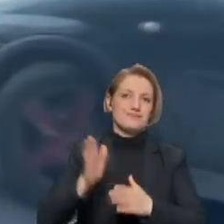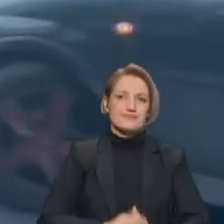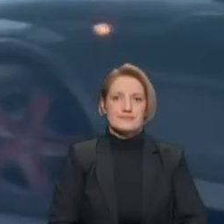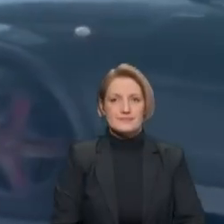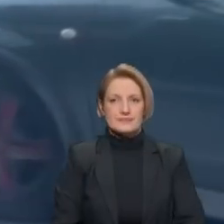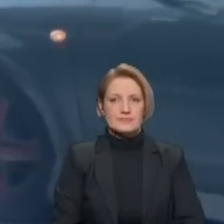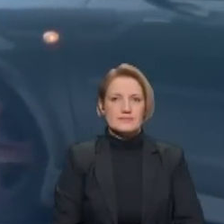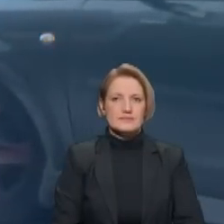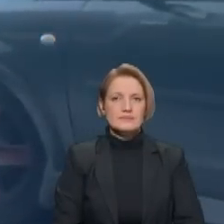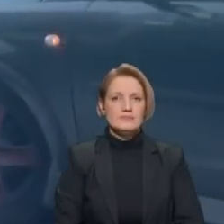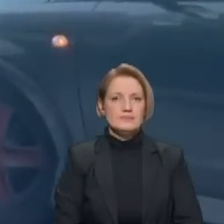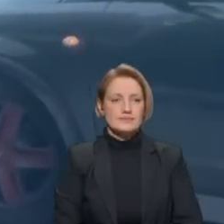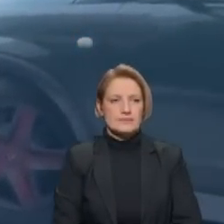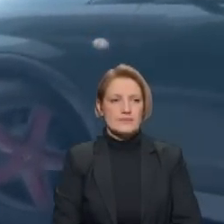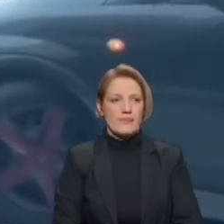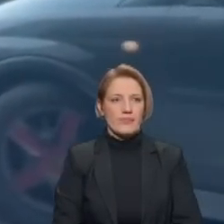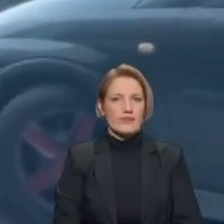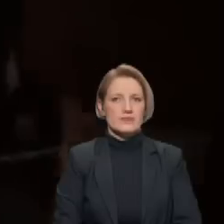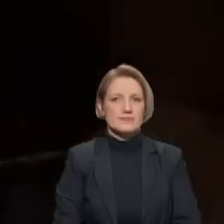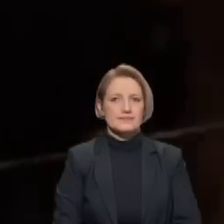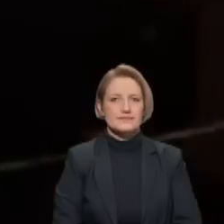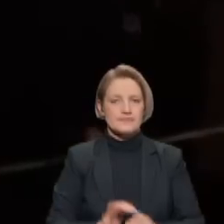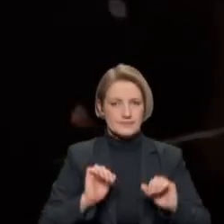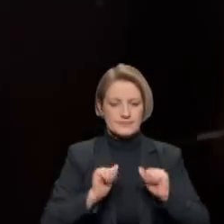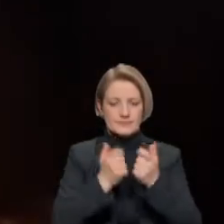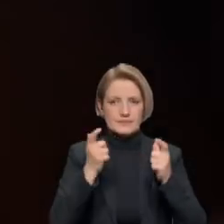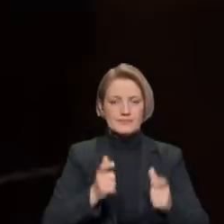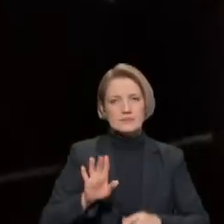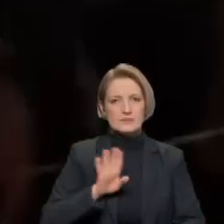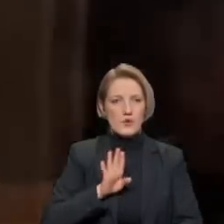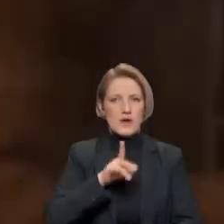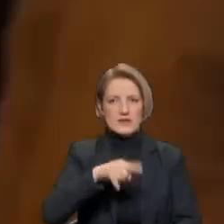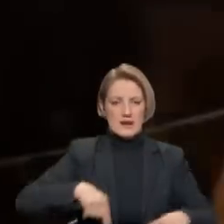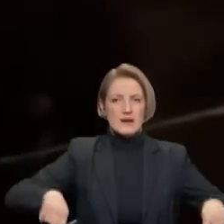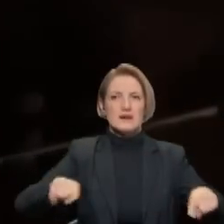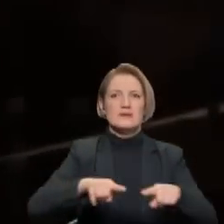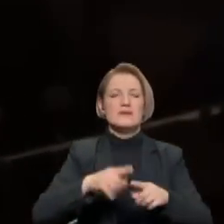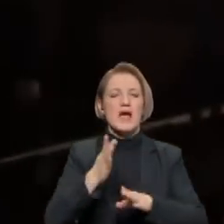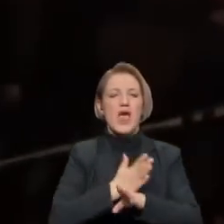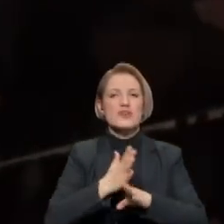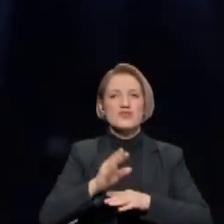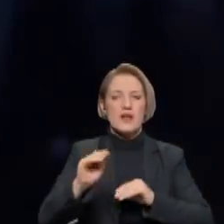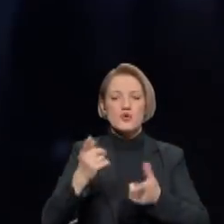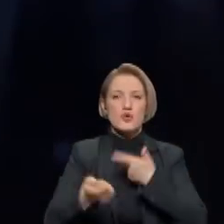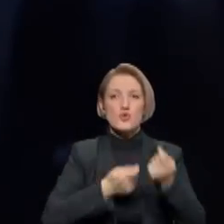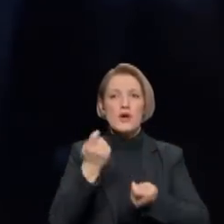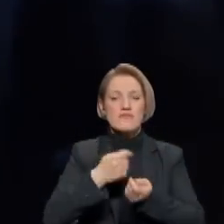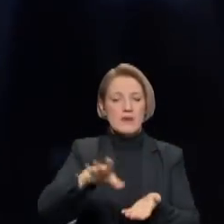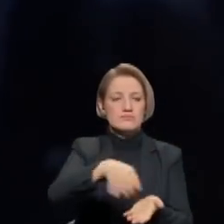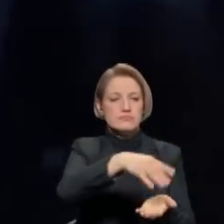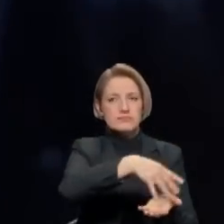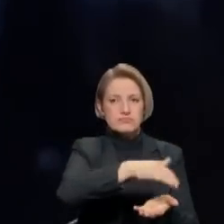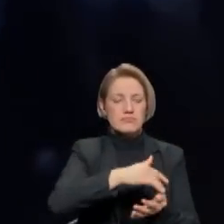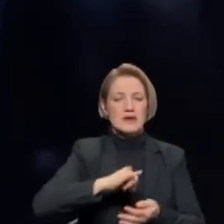Durum da öyle. Tarafa biri gelsin. Kaza yerinde öğrencilerin etrafa dağılan eşyaları görevliler tarafından